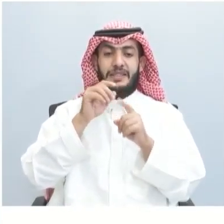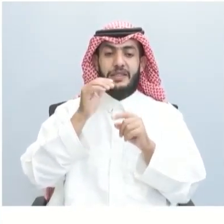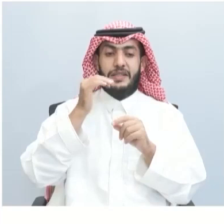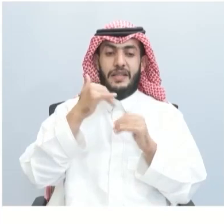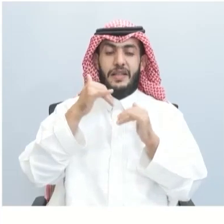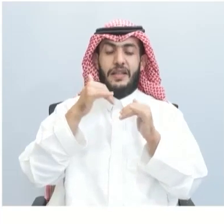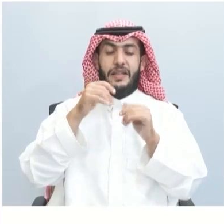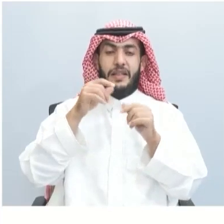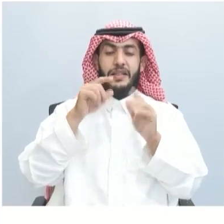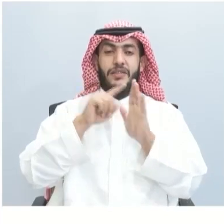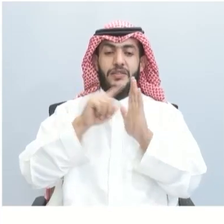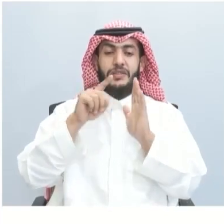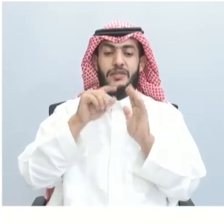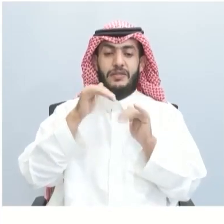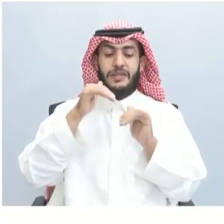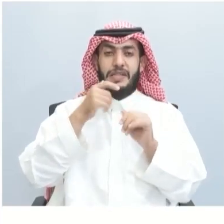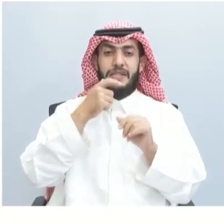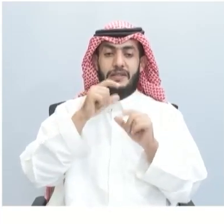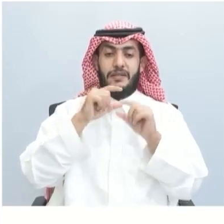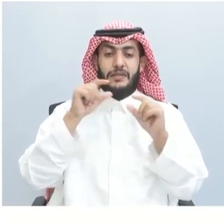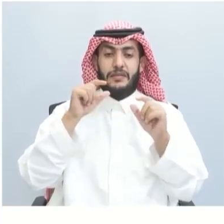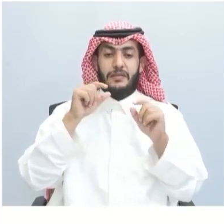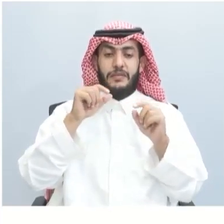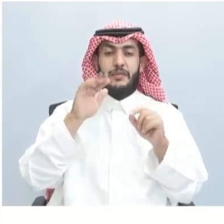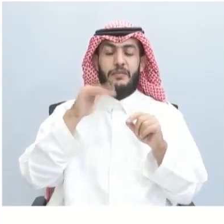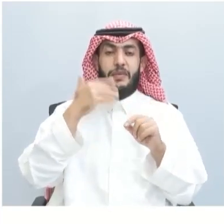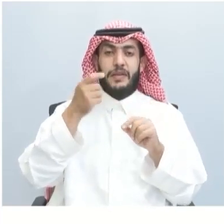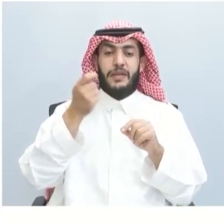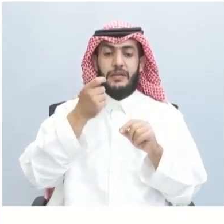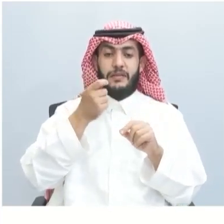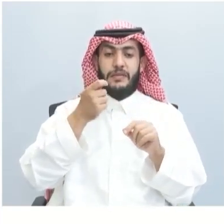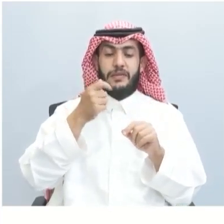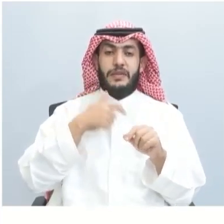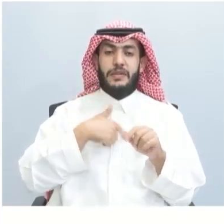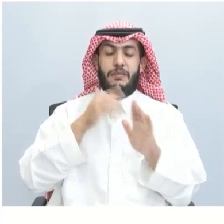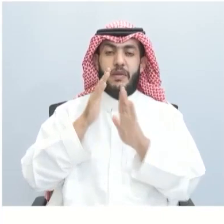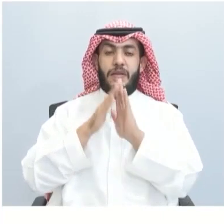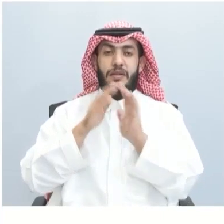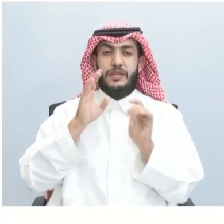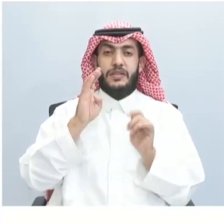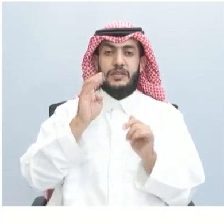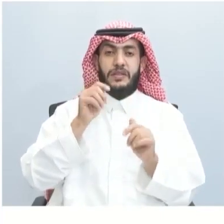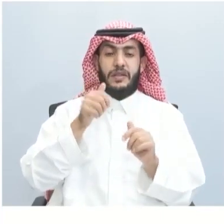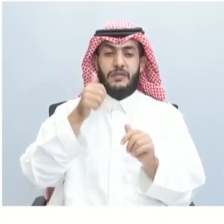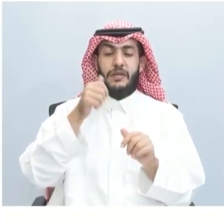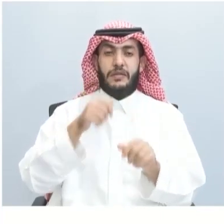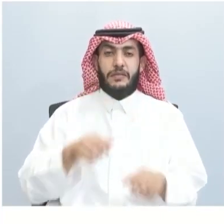طريق عن طريق الوسم سكريبت والسورس بعد ذلك كتابه اسم الملف الجافه